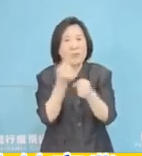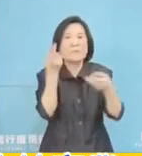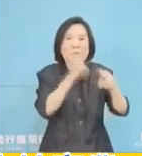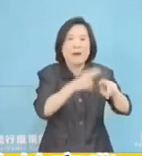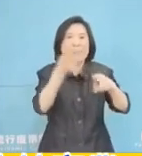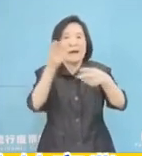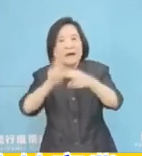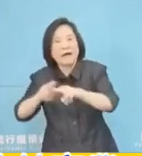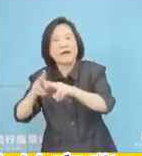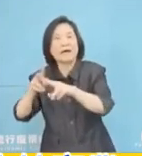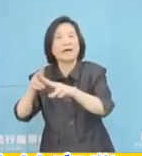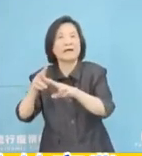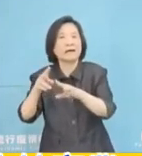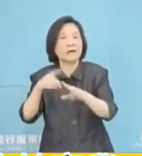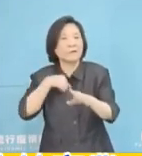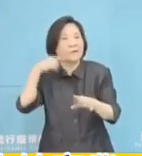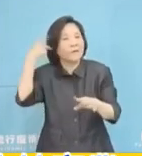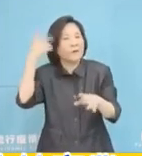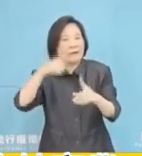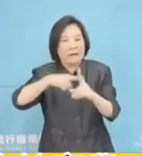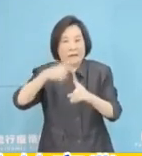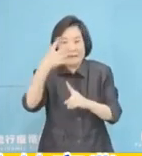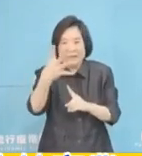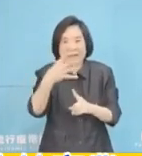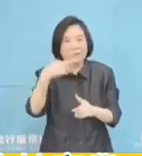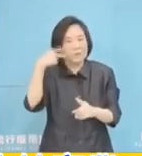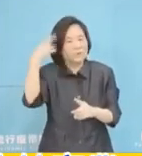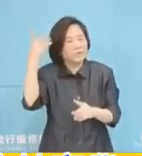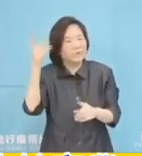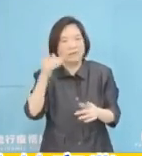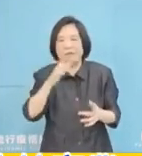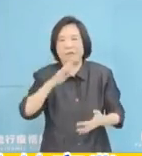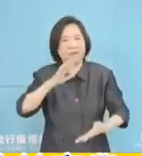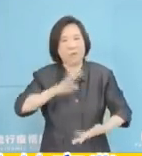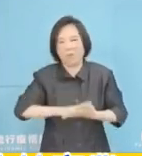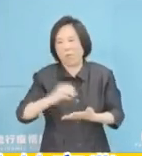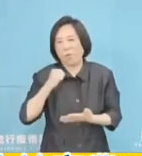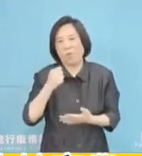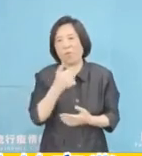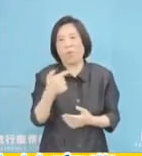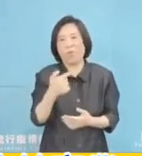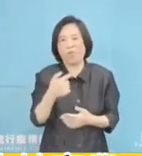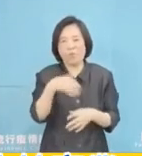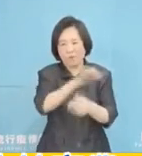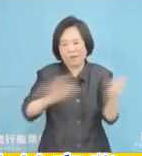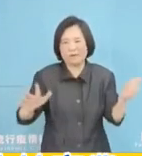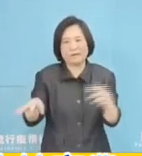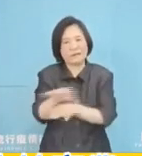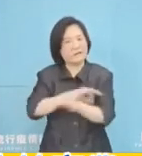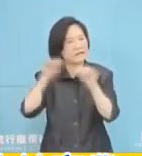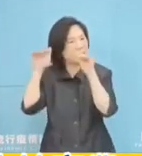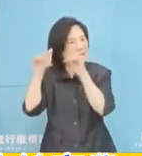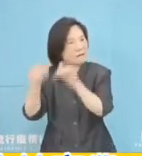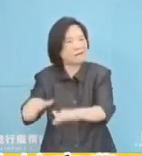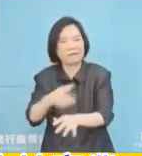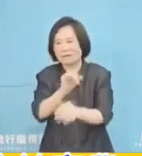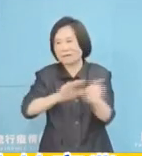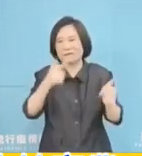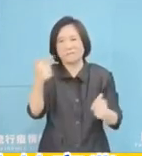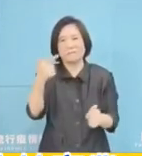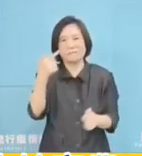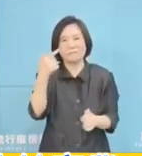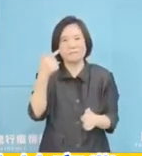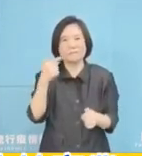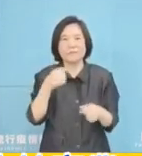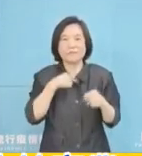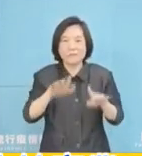四级封城，你知道，这个实在是代价太大了，对整个社会冲击太大，所以在现阶段我们